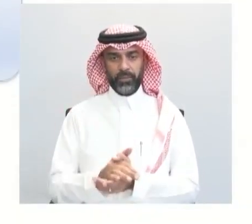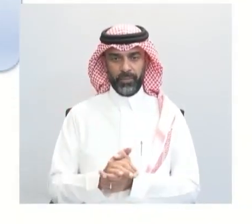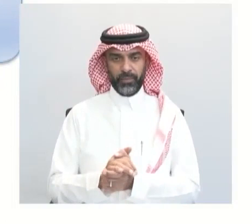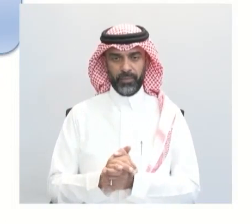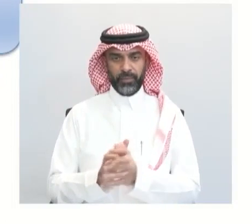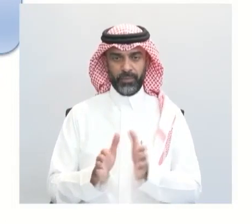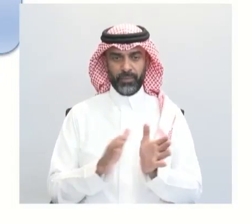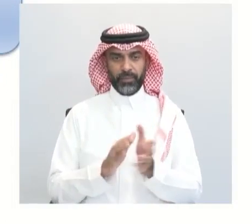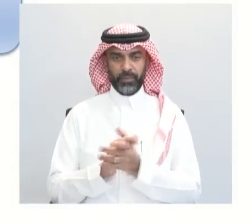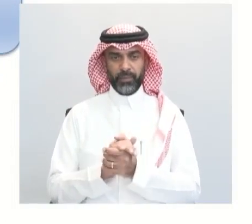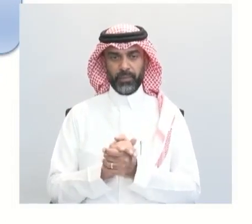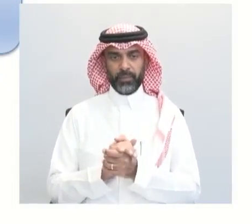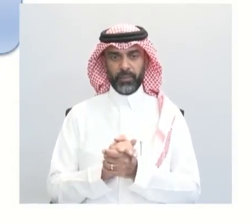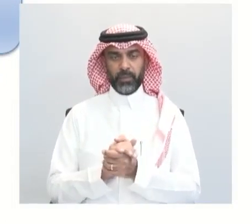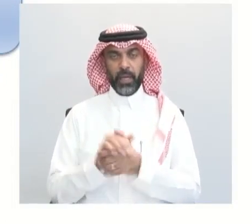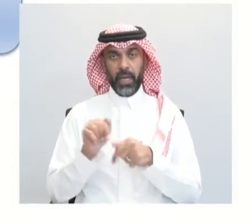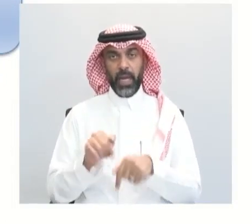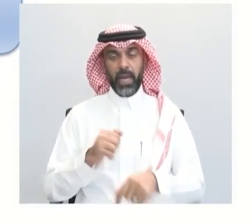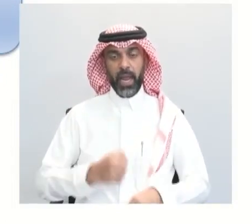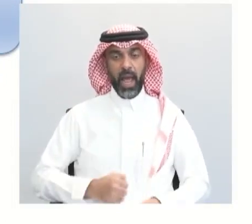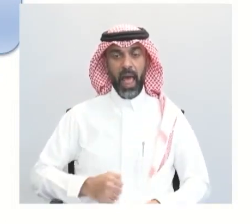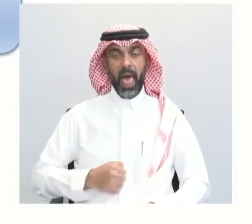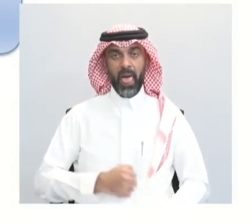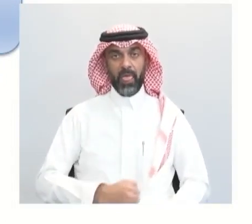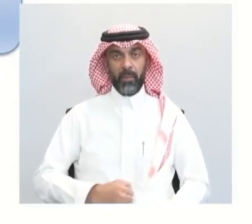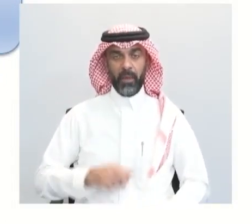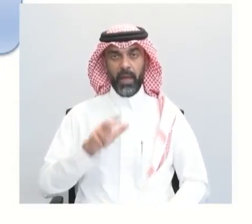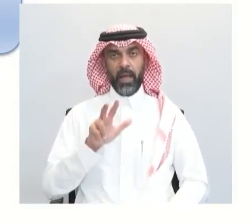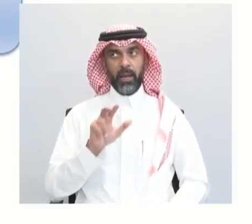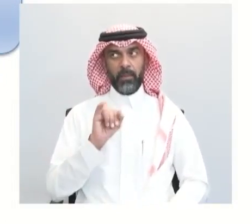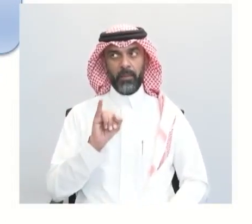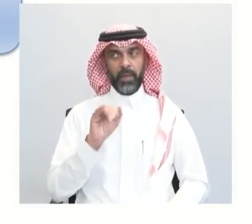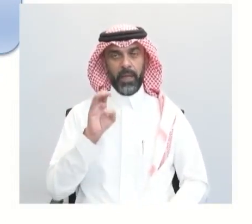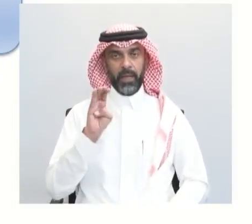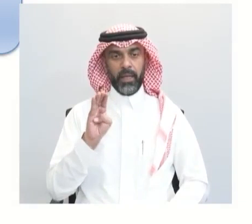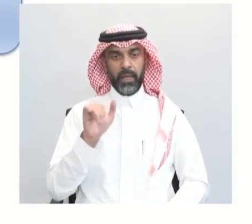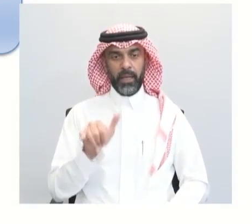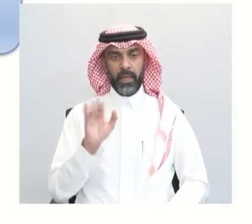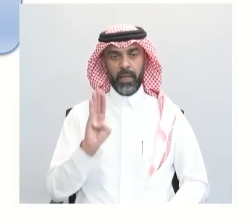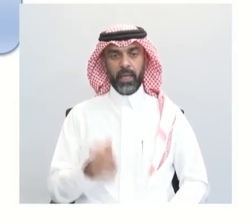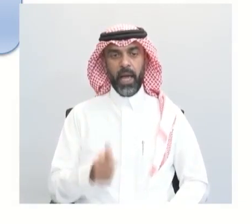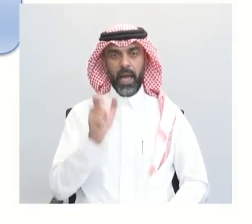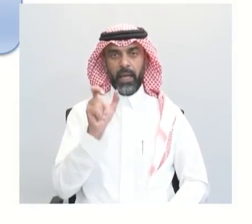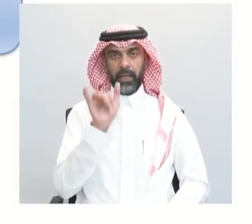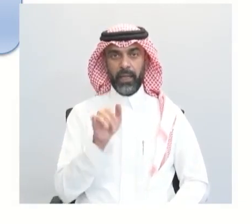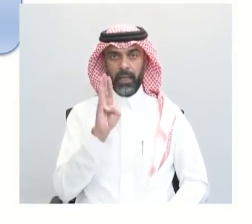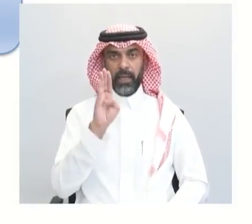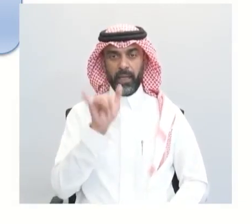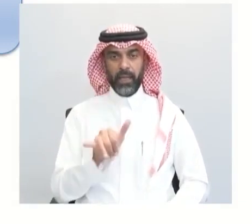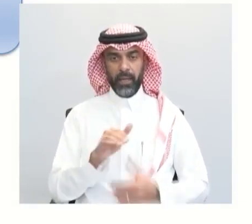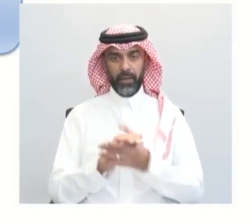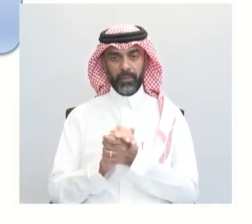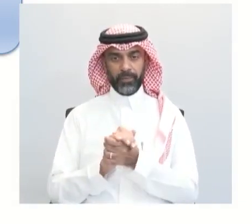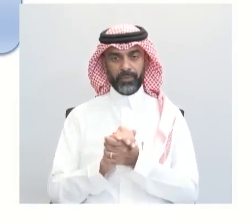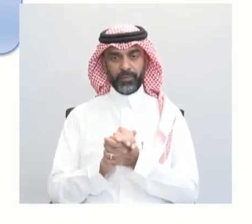الجزء الهضم الميكانيكي انقباض عضلات جدار المعده لتفتيت الطعام وخلط